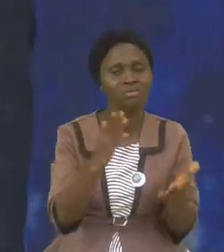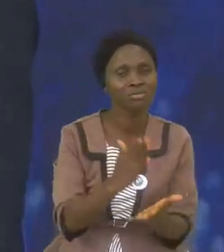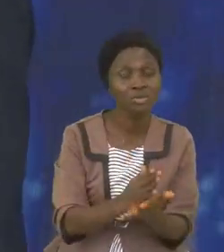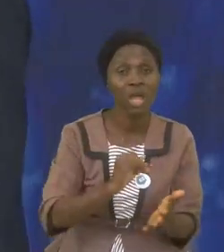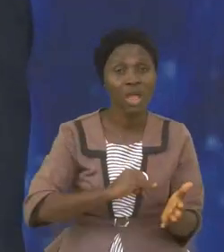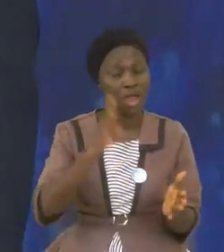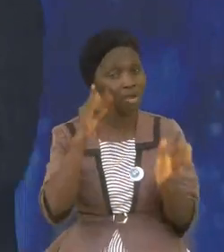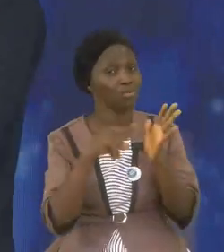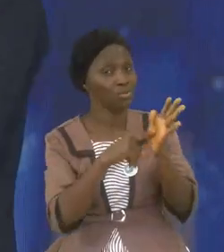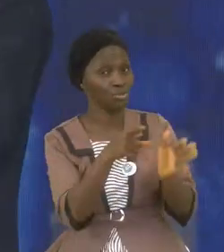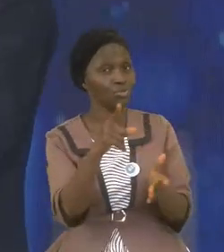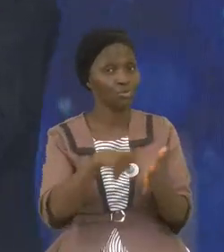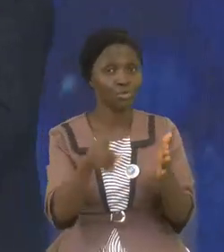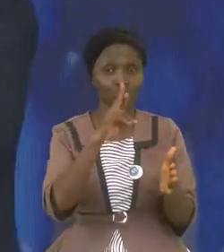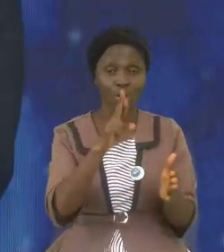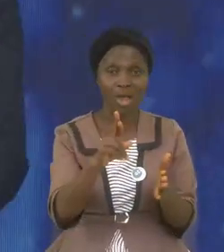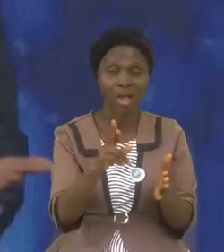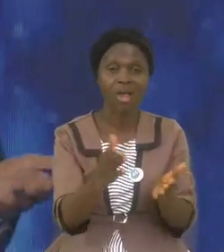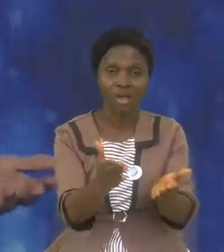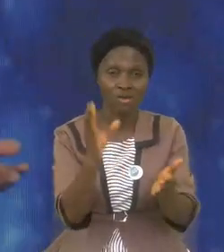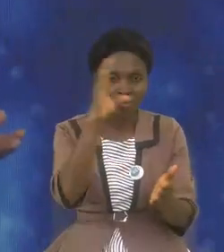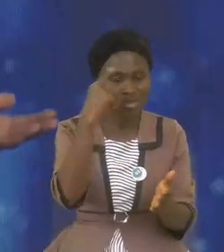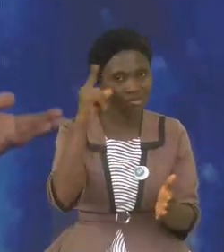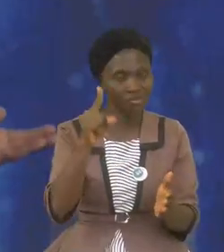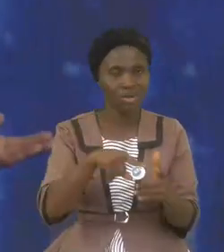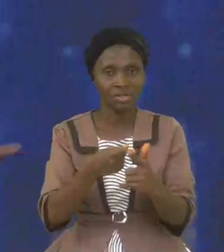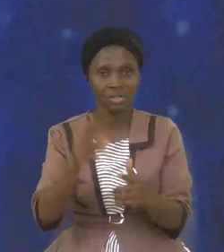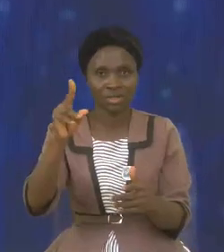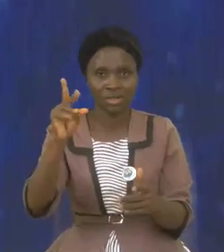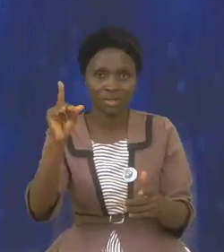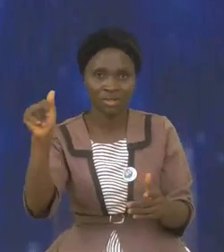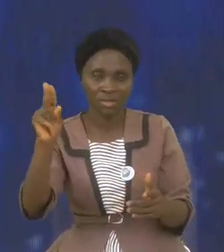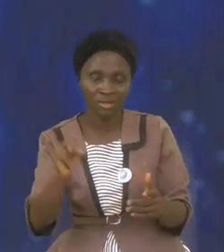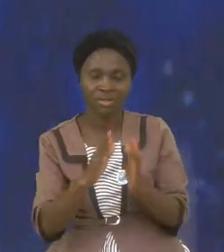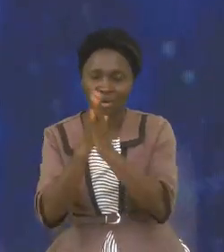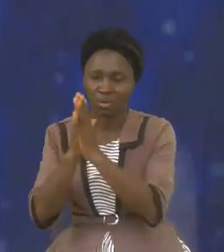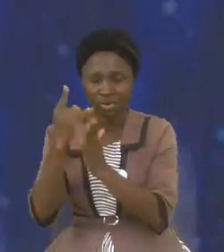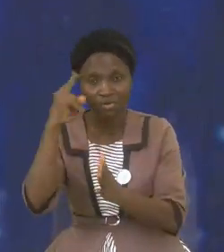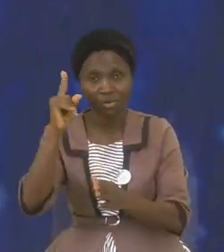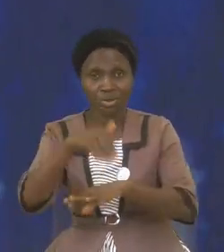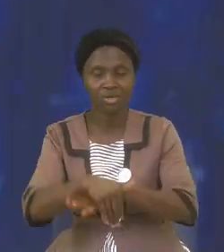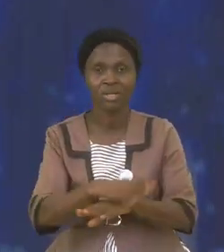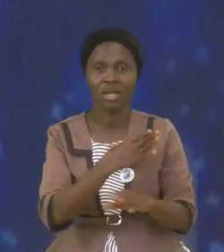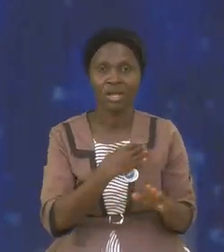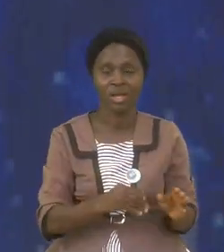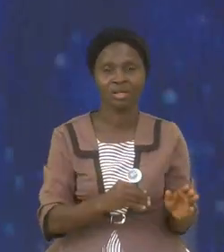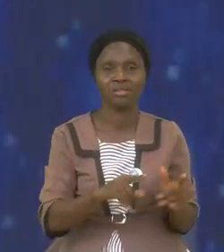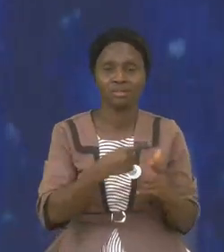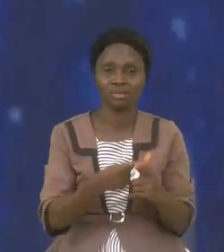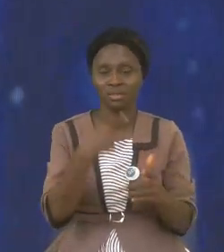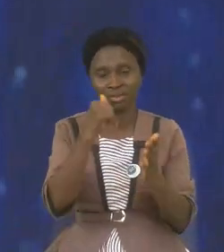pourquoi cet empressement? Je voudrais te montrer ce que tu cherches. Il est allé prêcher une nuit. Dieu lui a